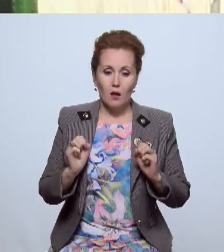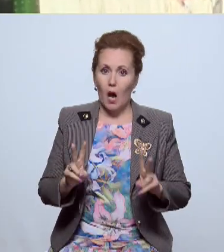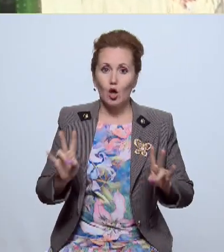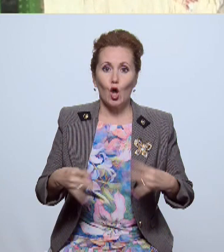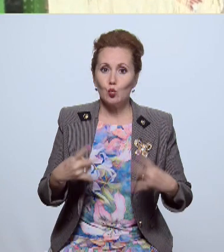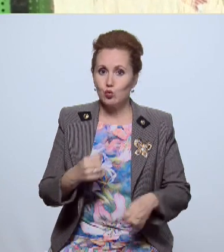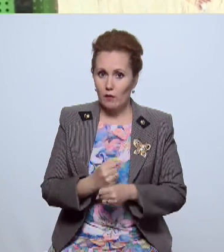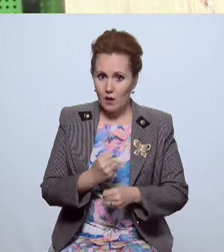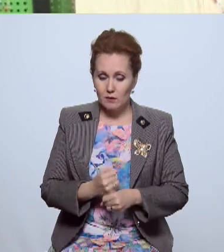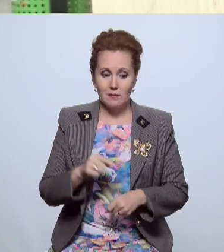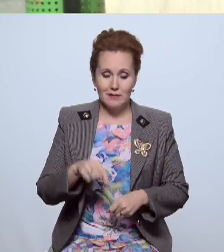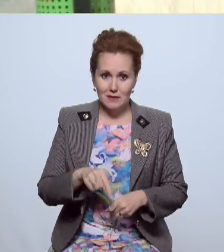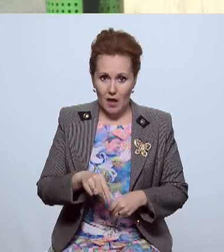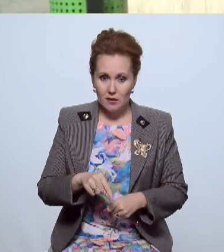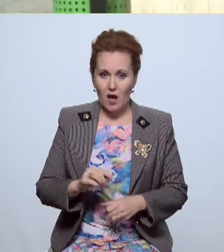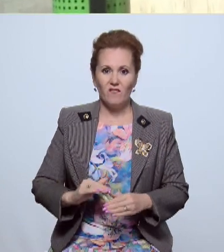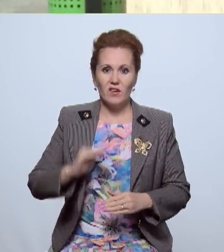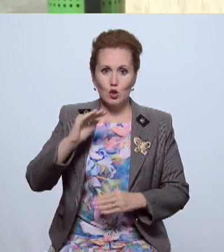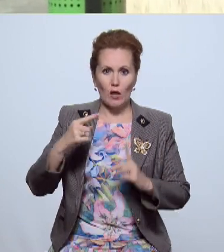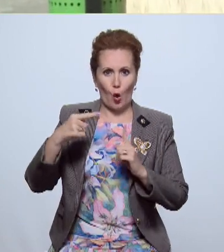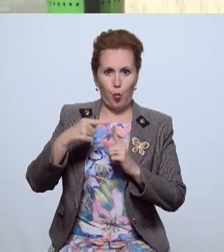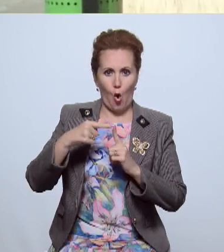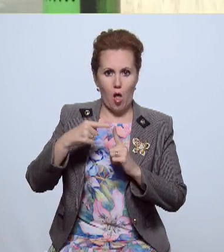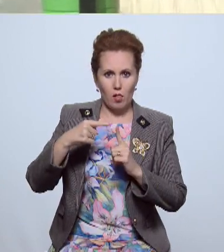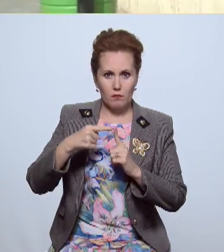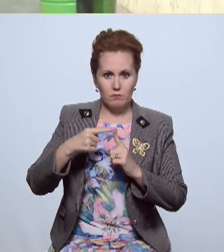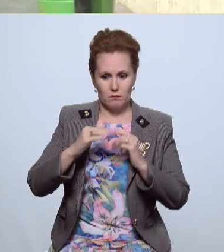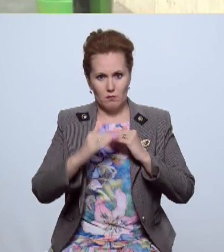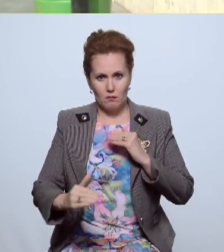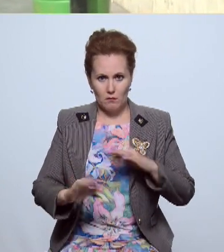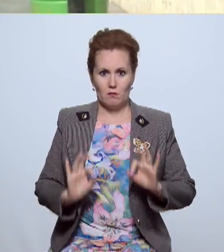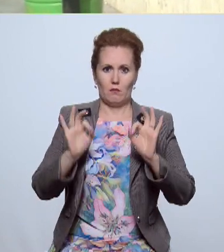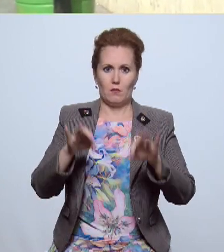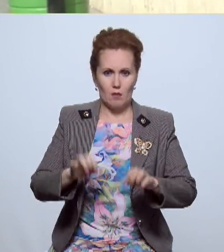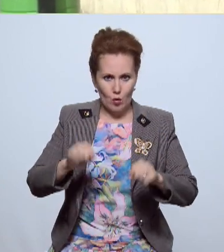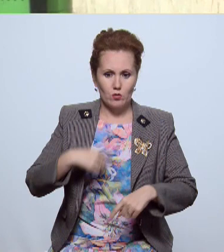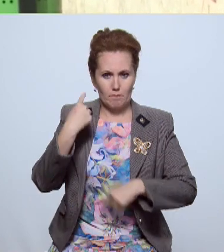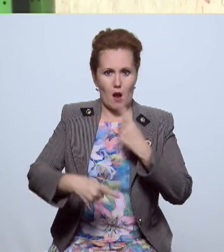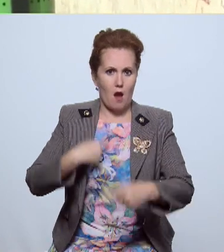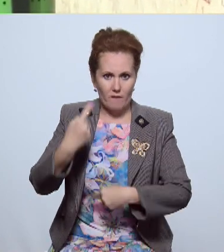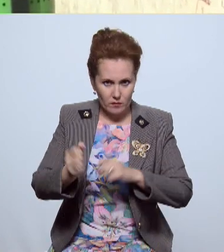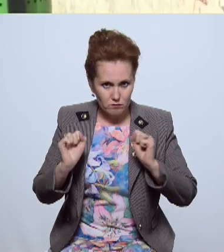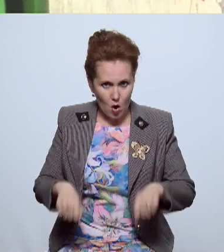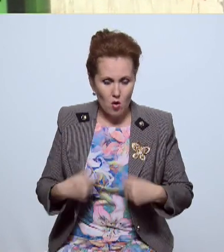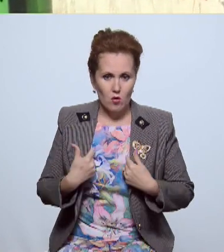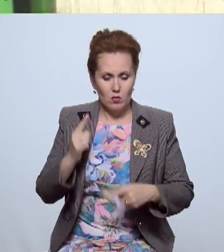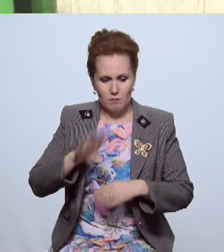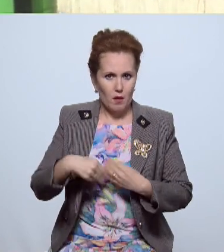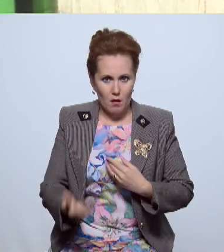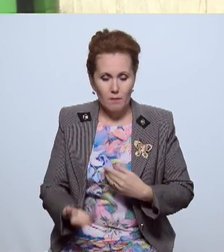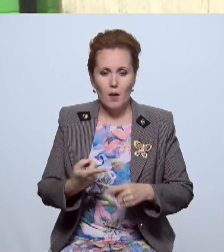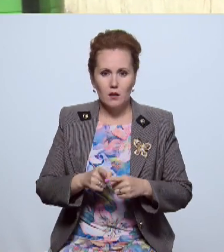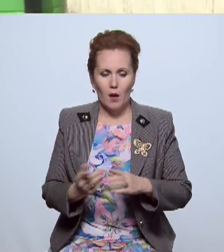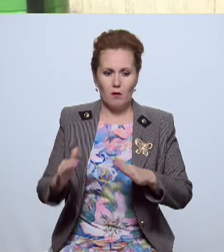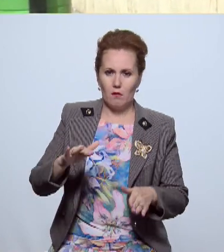делать, потому что здесь и высокий угол заклона, наклона при заезде можно перевернуться, ну и плюс сделано с уклоном